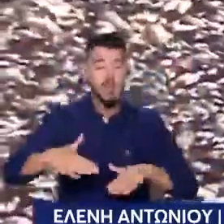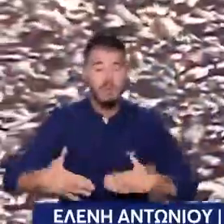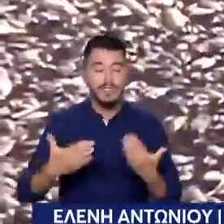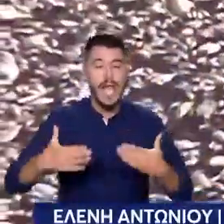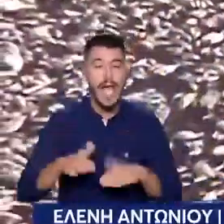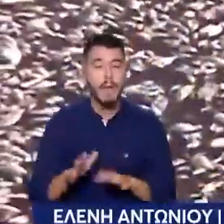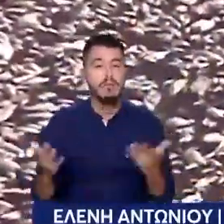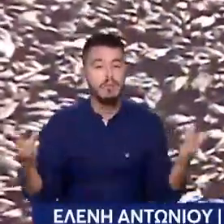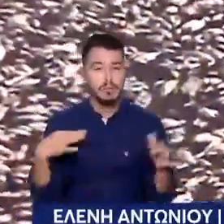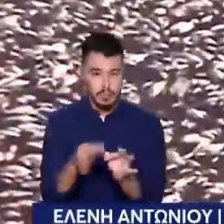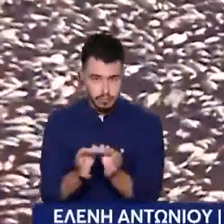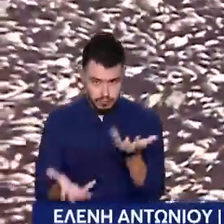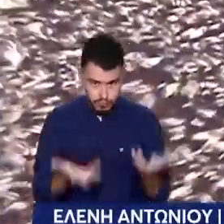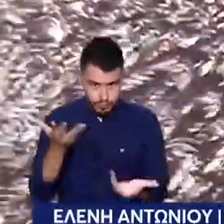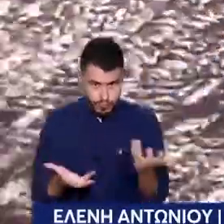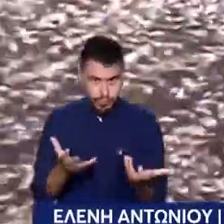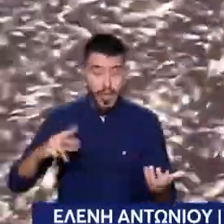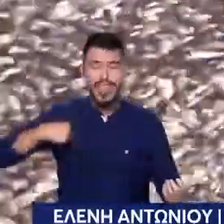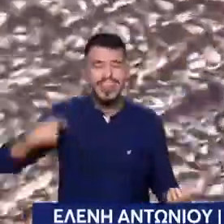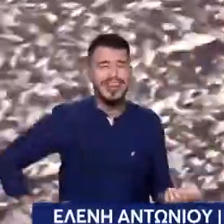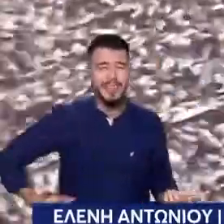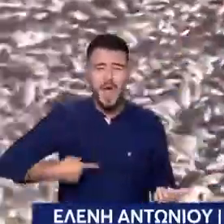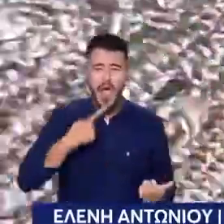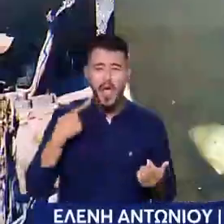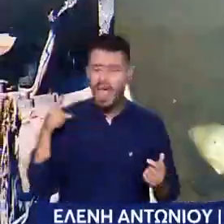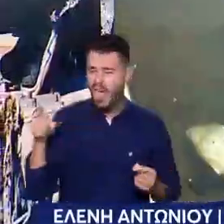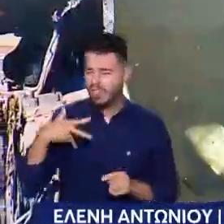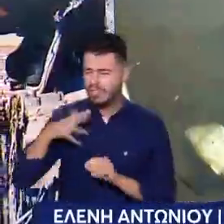τα καίνε. Ο Δήμαρχος κατήγγειλε ότι τα θάβουν. Ένα μπάχαλο, ένα αδιανόητο μπάχαλο.